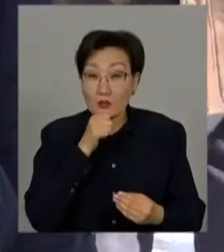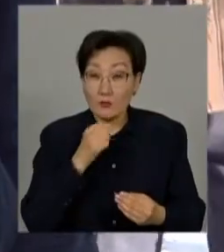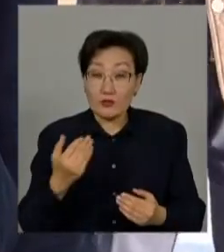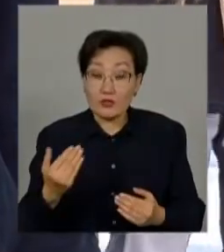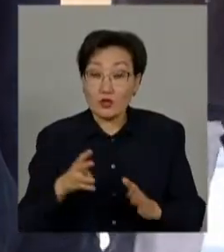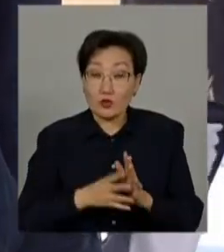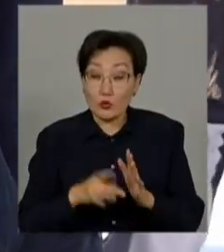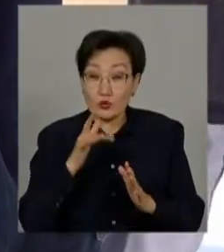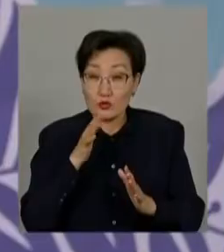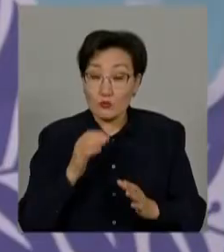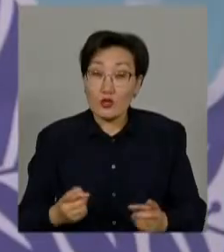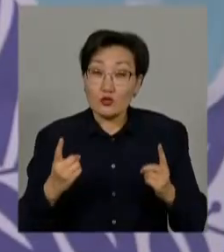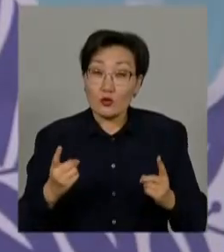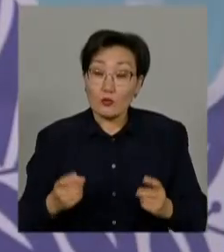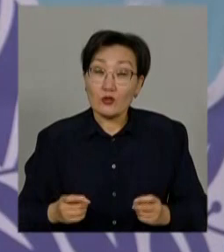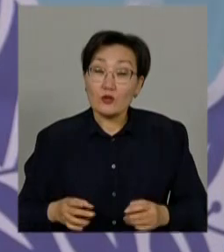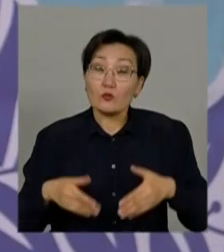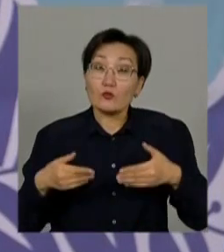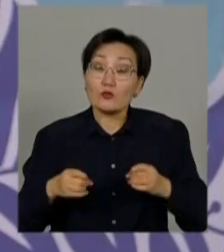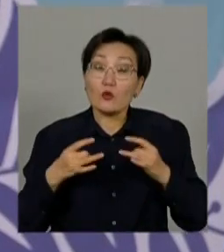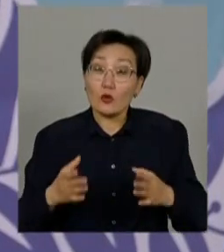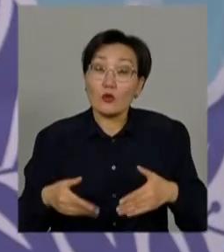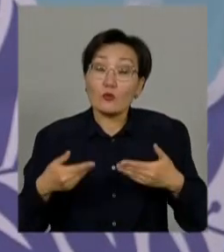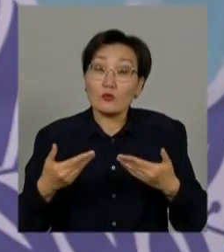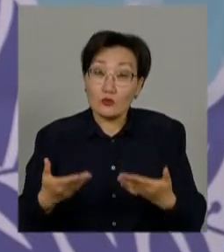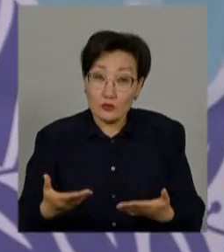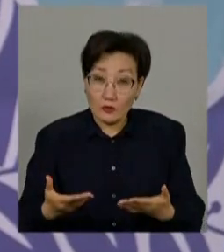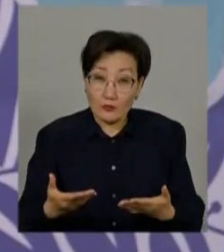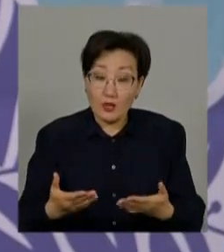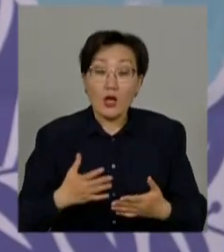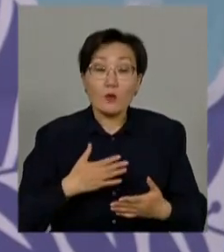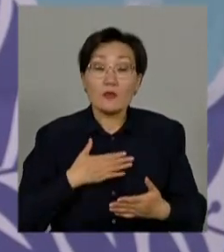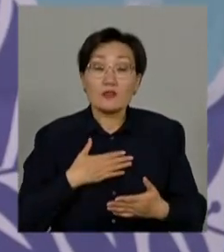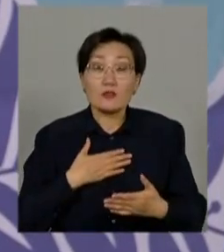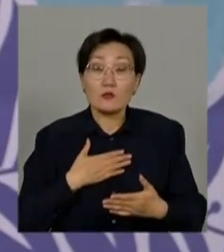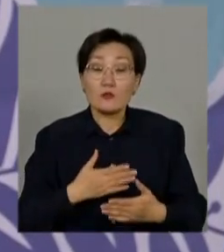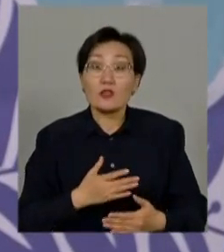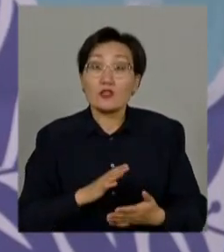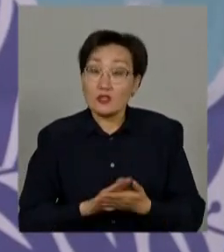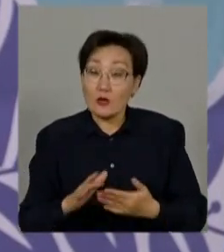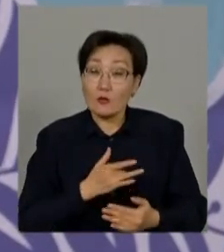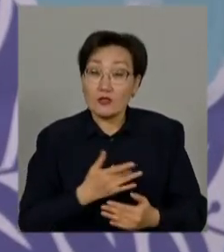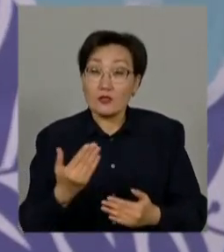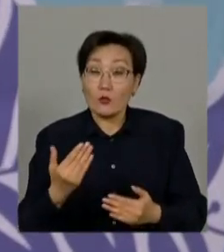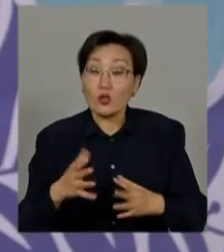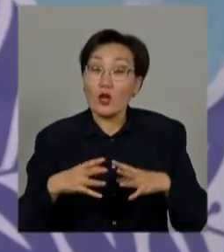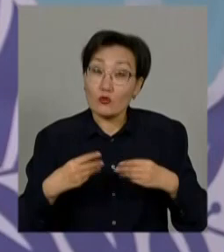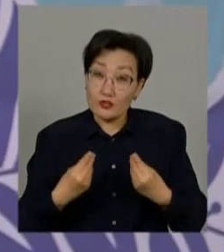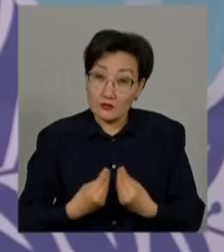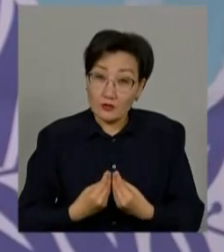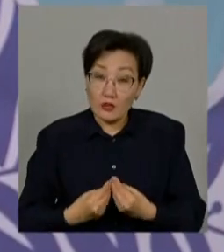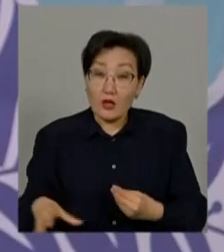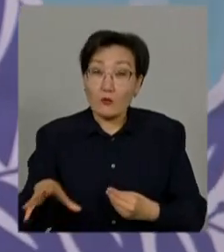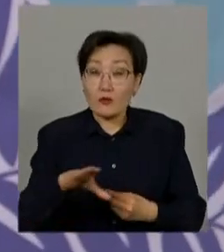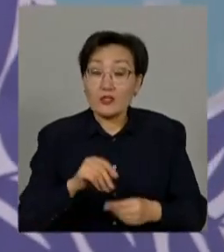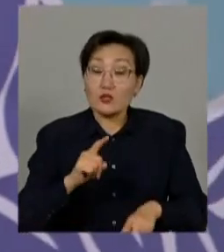атамыздың 90 жылдығын мерейтойын құттықтап, бірақ енді менің өз жүрегімнен айтқанда ағамыздың әулетіне, баршы